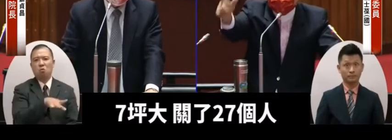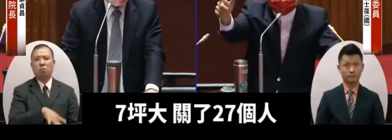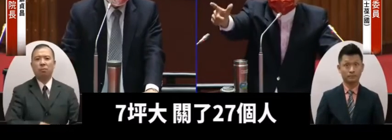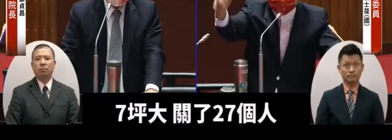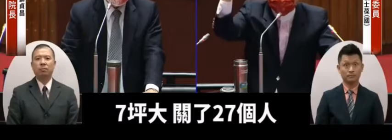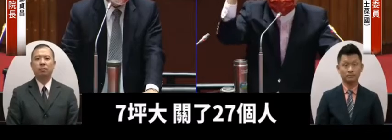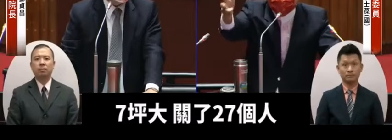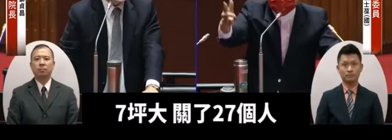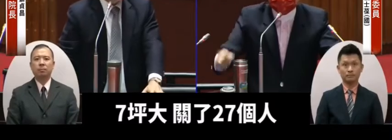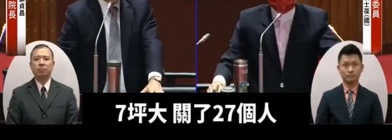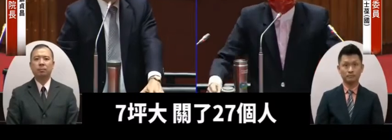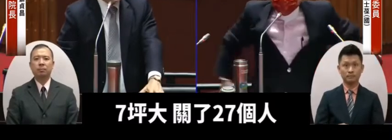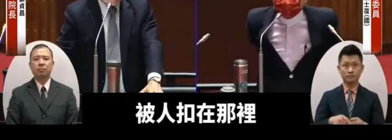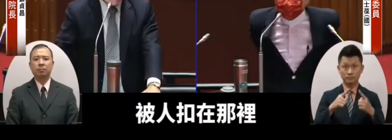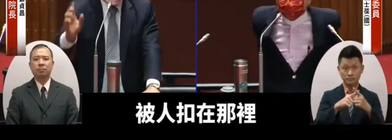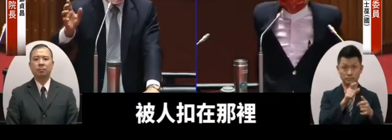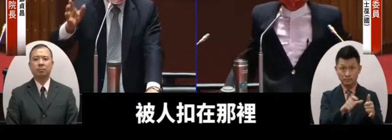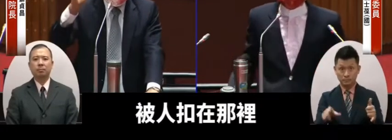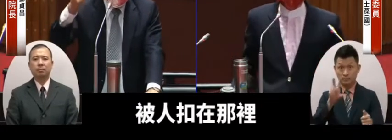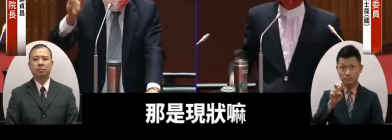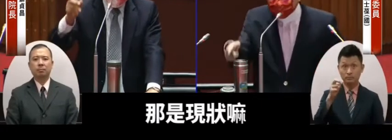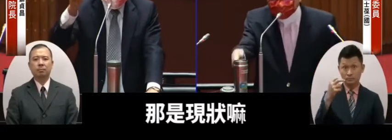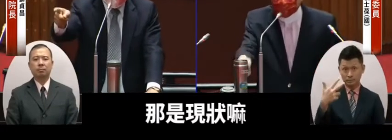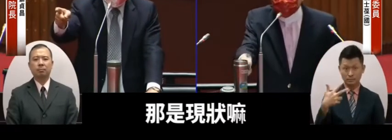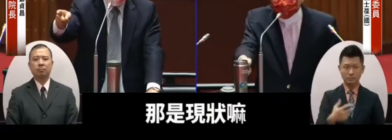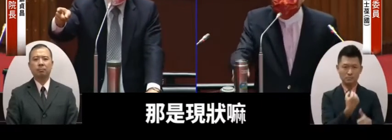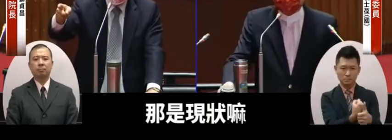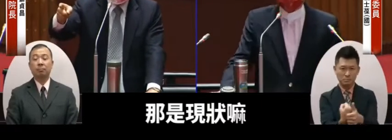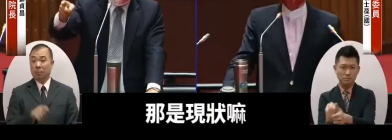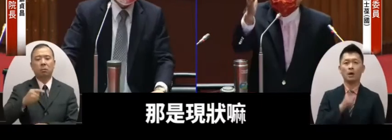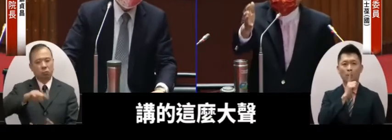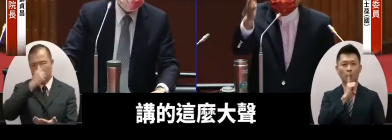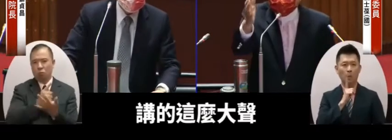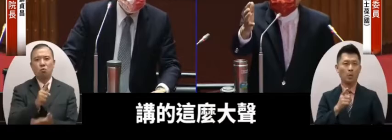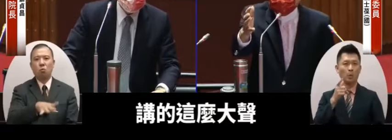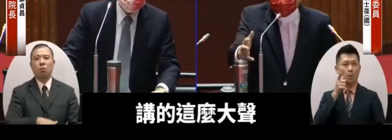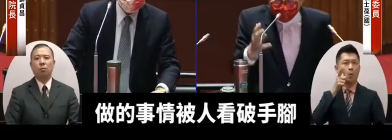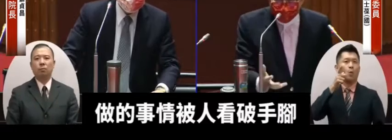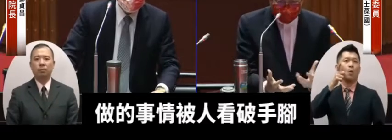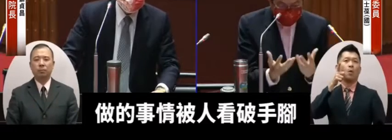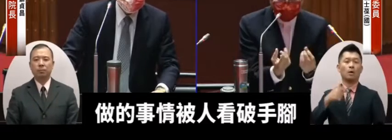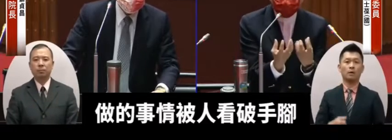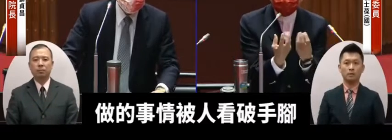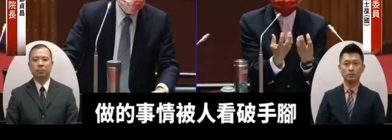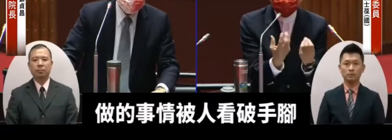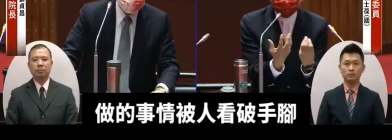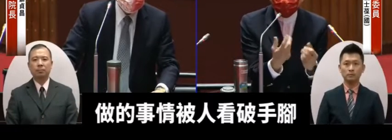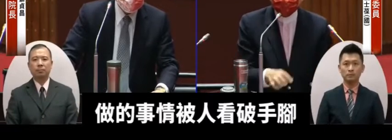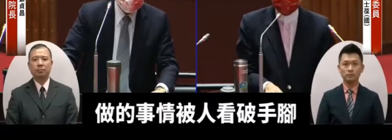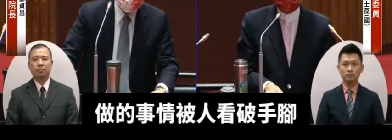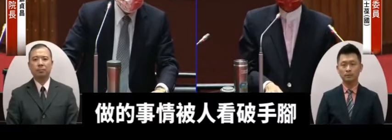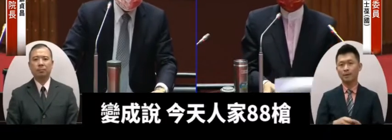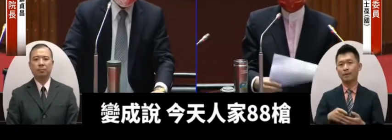七品大官的27个人被人扣在那里，这是所有的现状啊！讲个假大声，做的就是个用跨坡